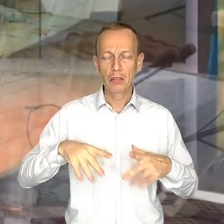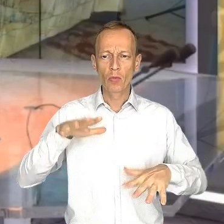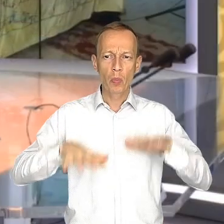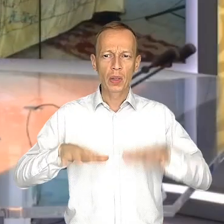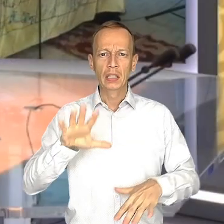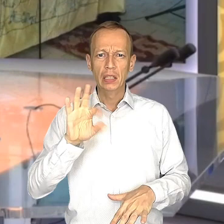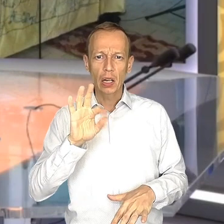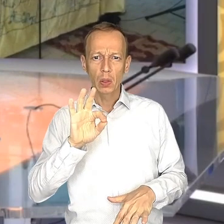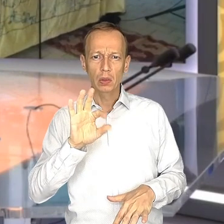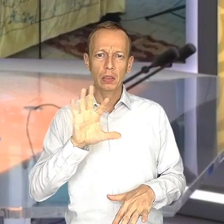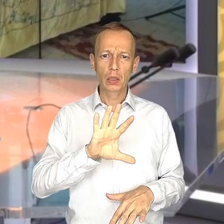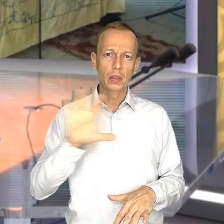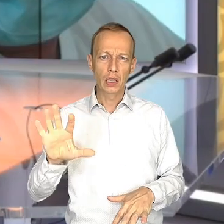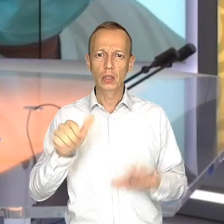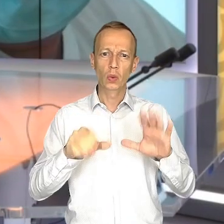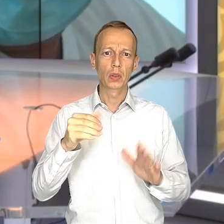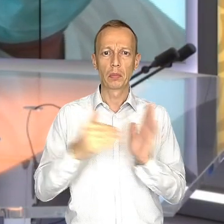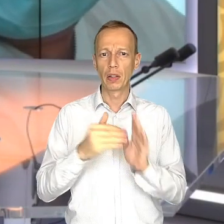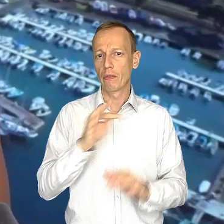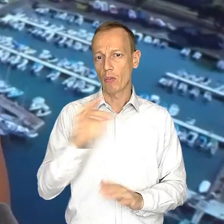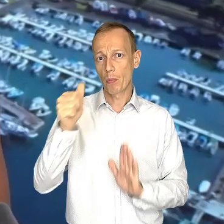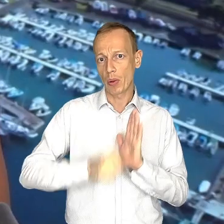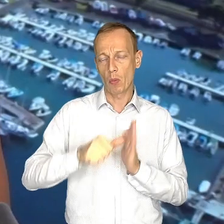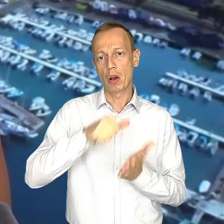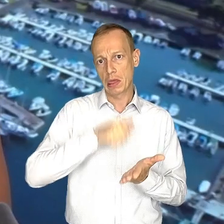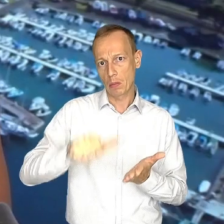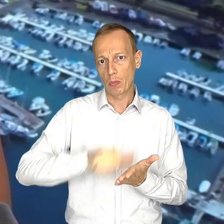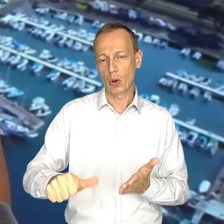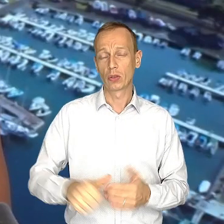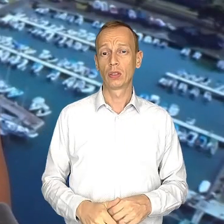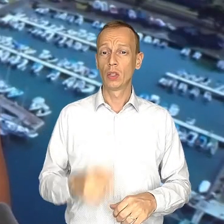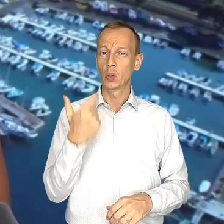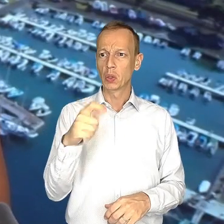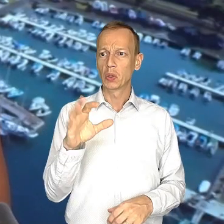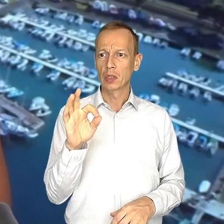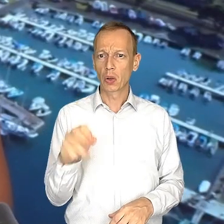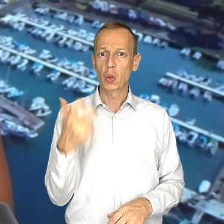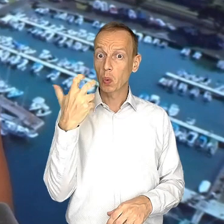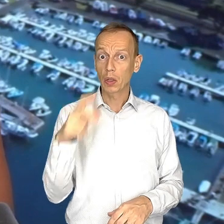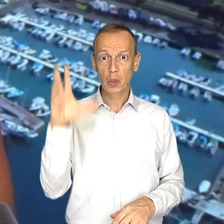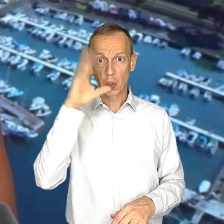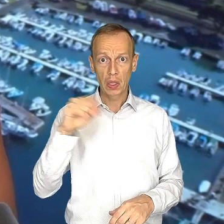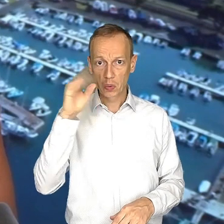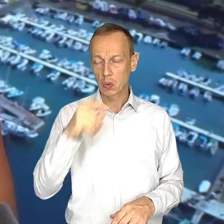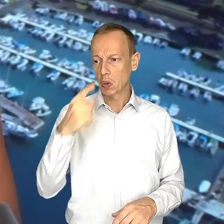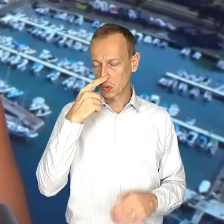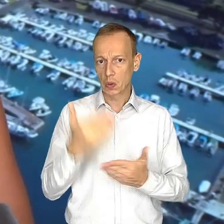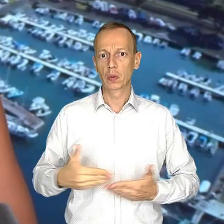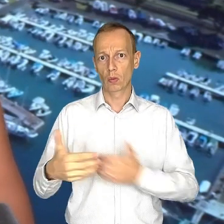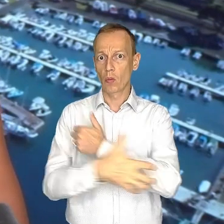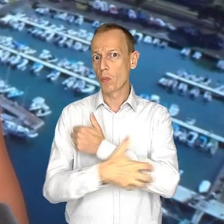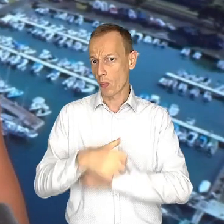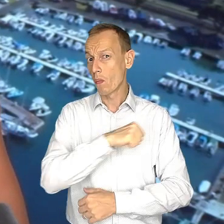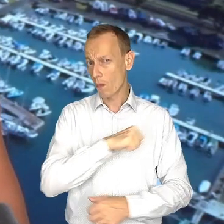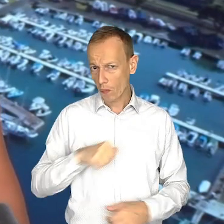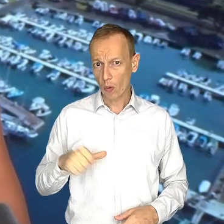entre 55 000 francs et 60 000 francs. L'association estime que 250 à 300 étudiants polynésiens sont en grande